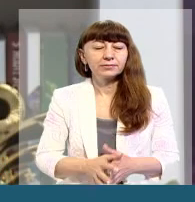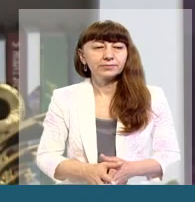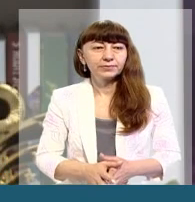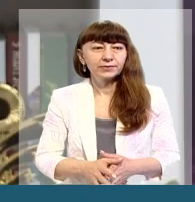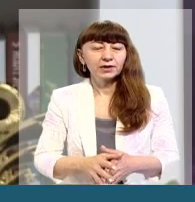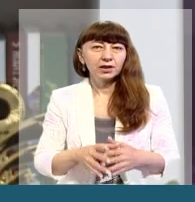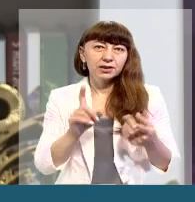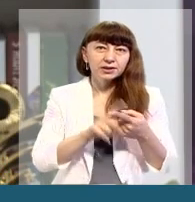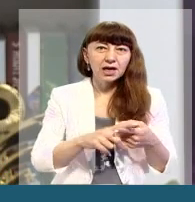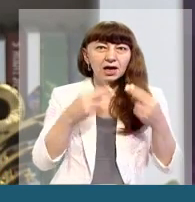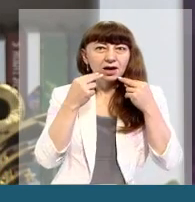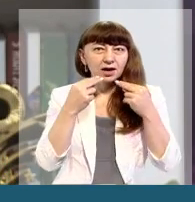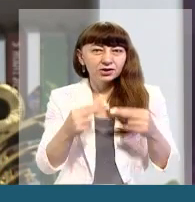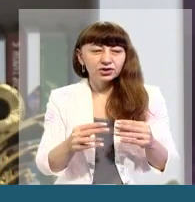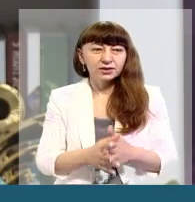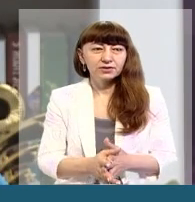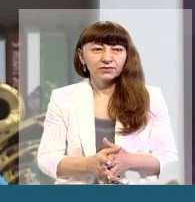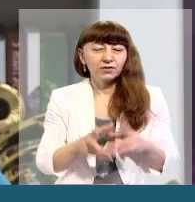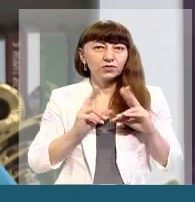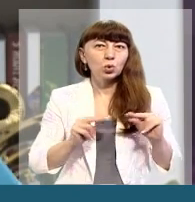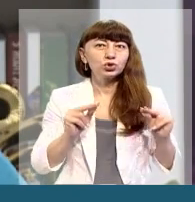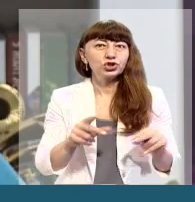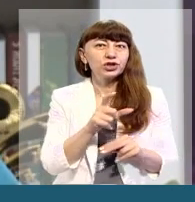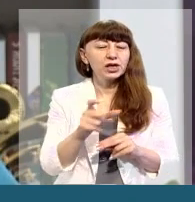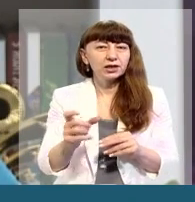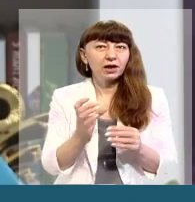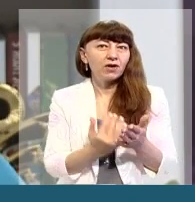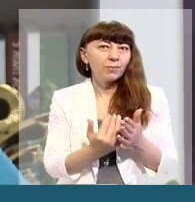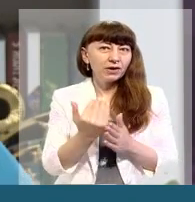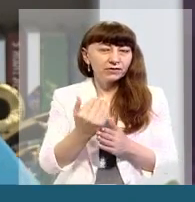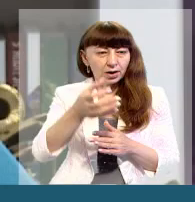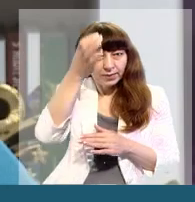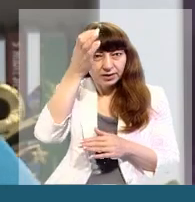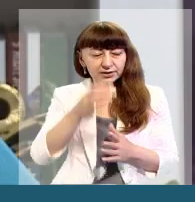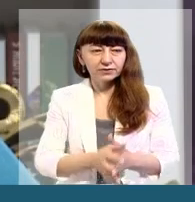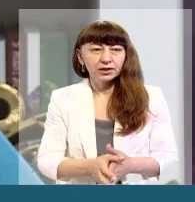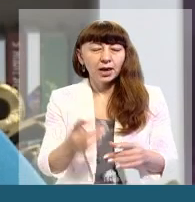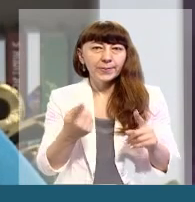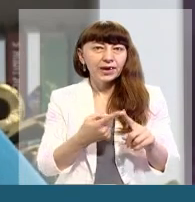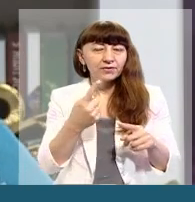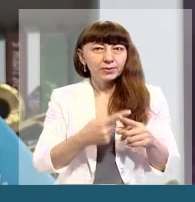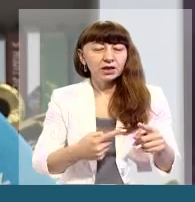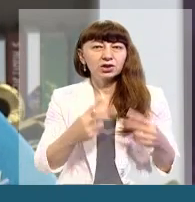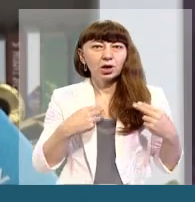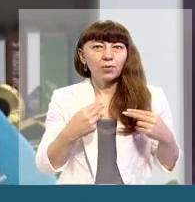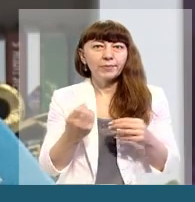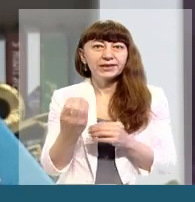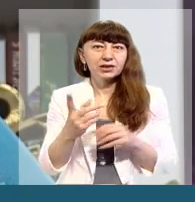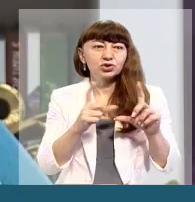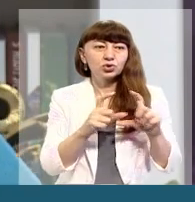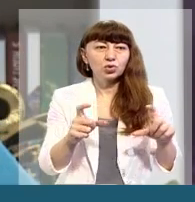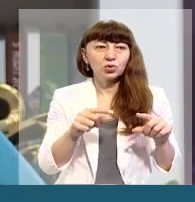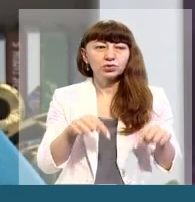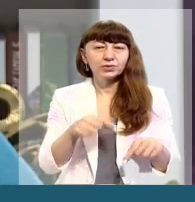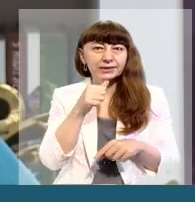общем-то, качества, категорийности педагогов школ. И в этом На первом этапе мы работаем сейчас с 15 школами. В